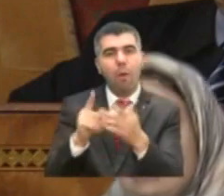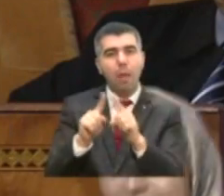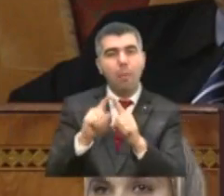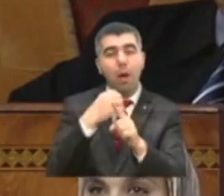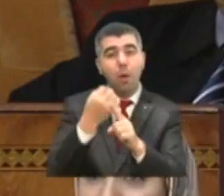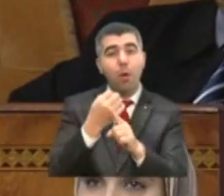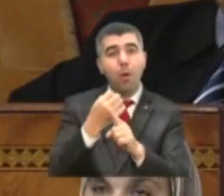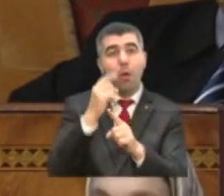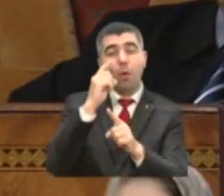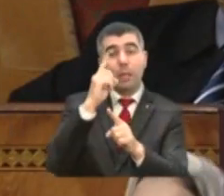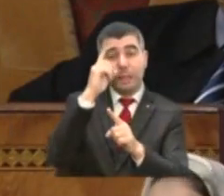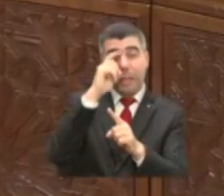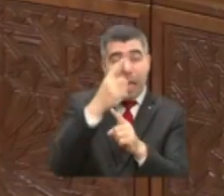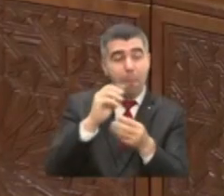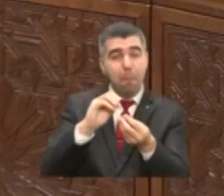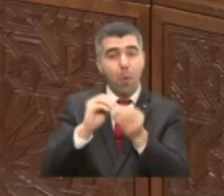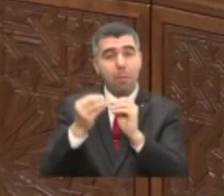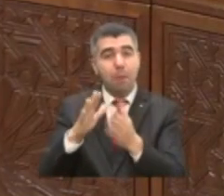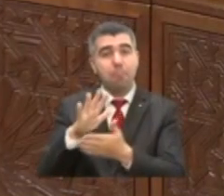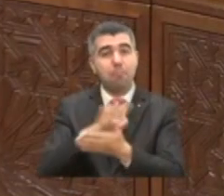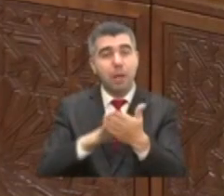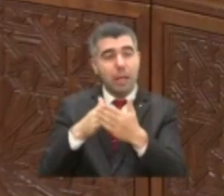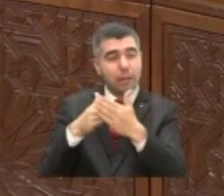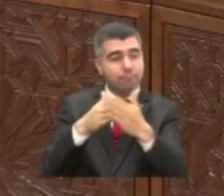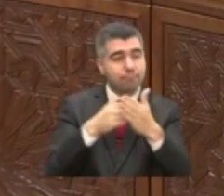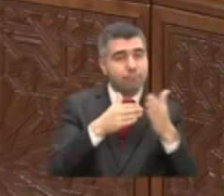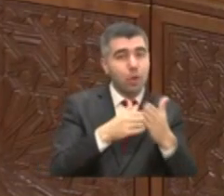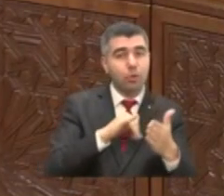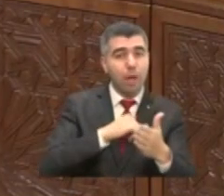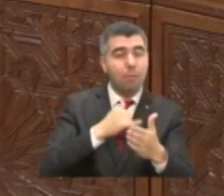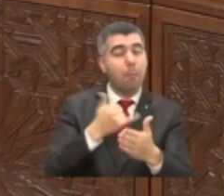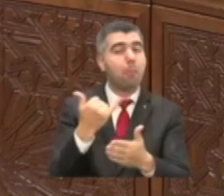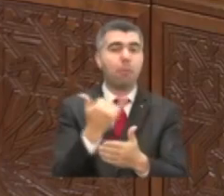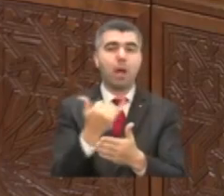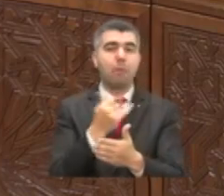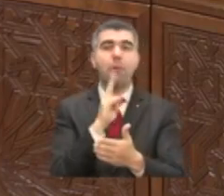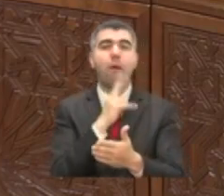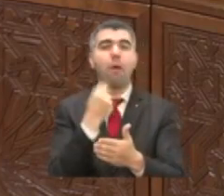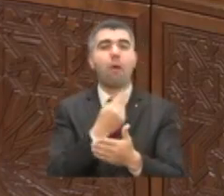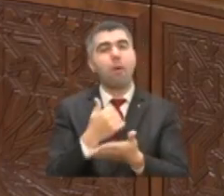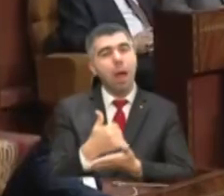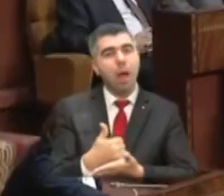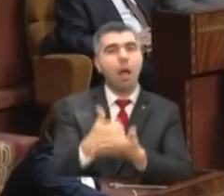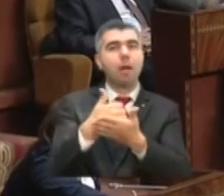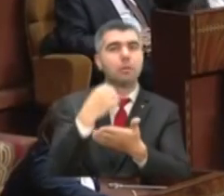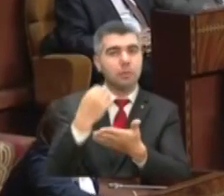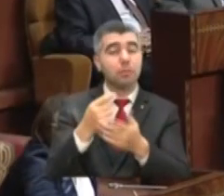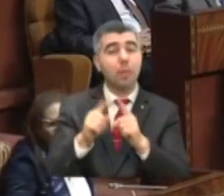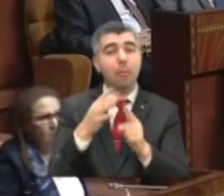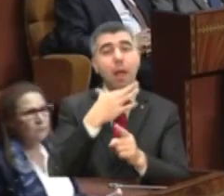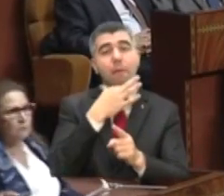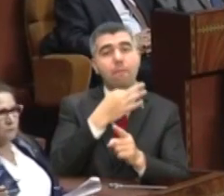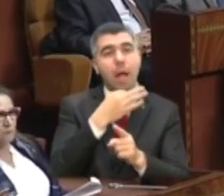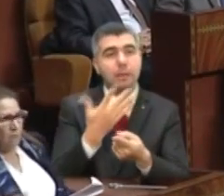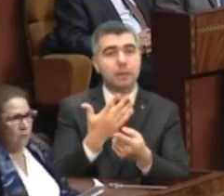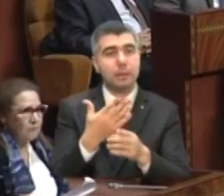في المدرسي أو الاجتماعي أو المهني. كما نص الدستور على ضرورة تيسير ولوج الشباب للثقافة